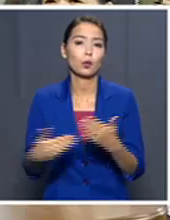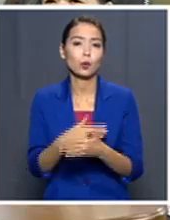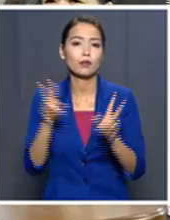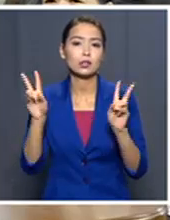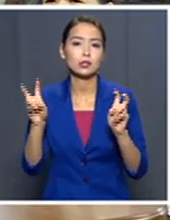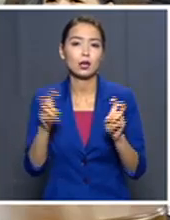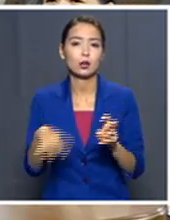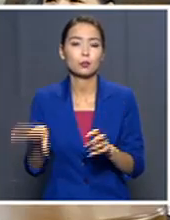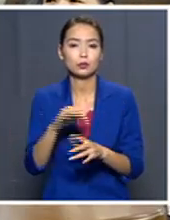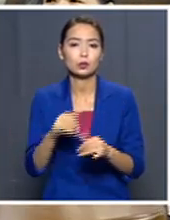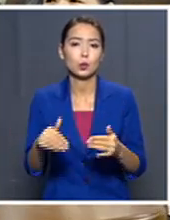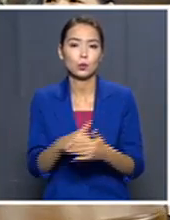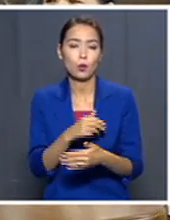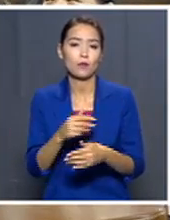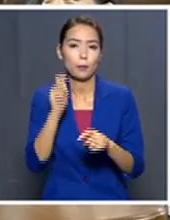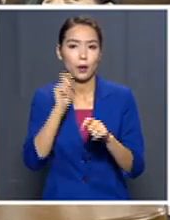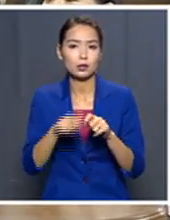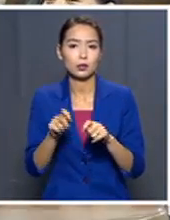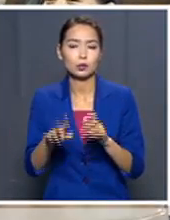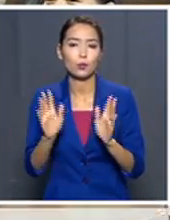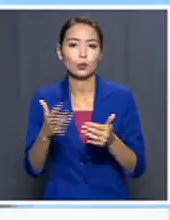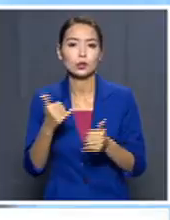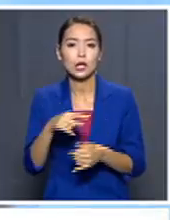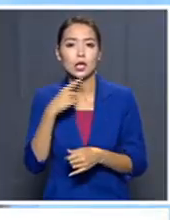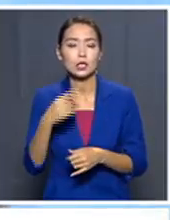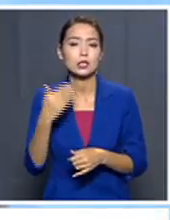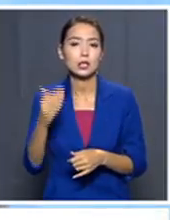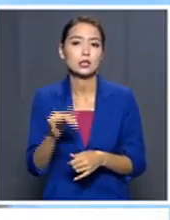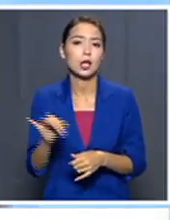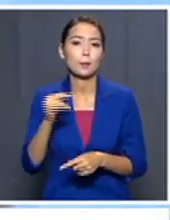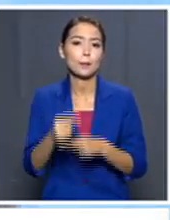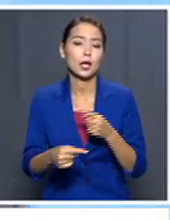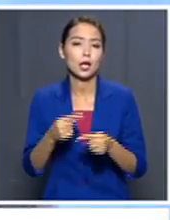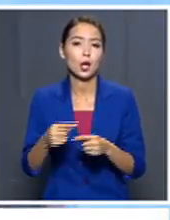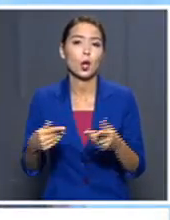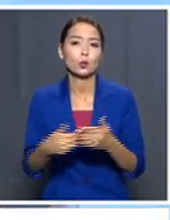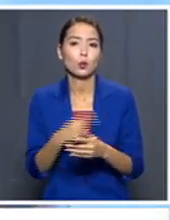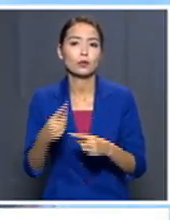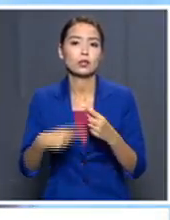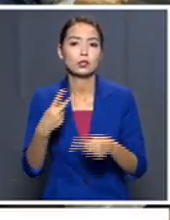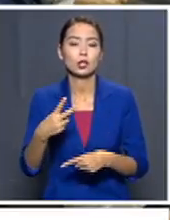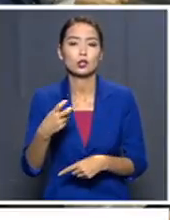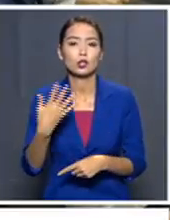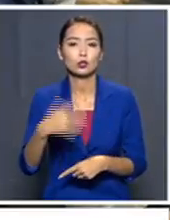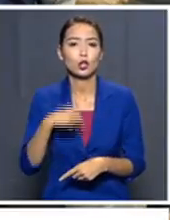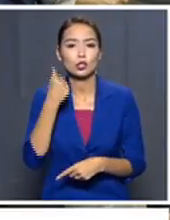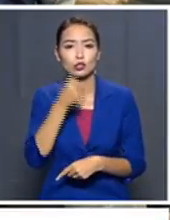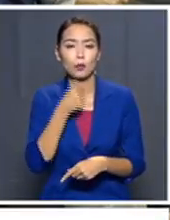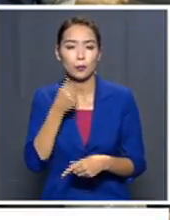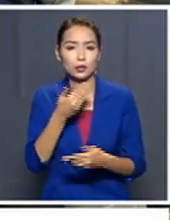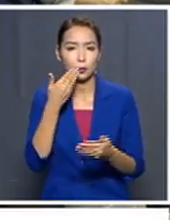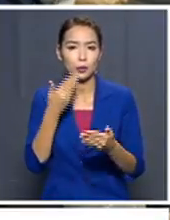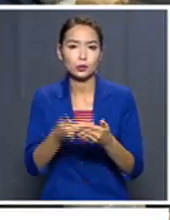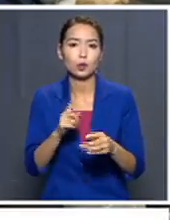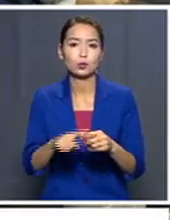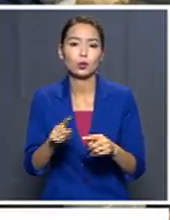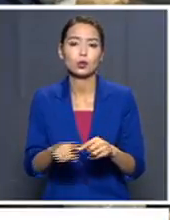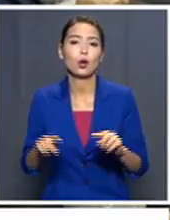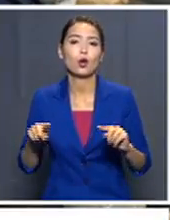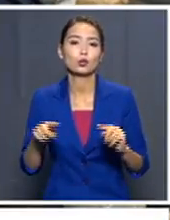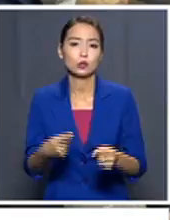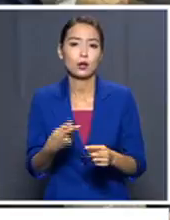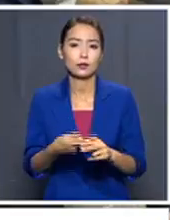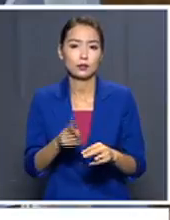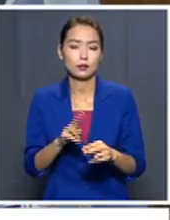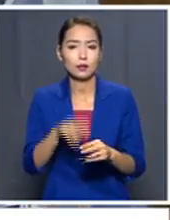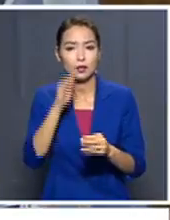тақырыптар қаузалып жатыр. Бұл кезінде Ресей империясы кейін кеңес үкіметі 250 жыл шамасында жақындатпай жасырын ұстаған